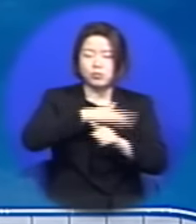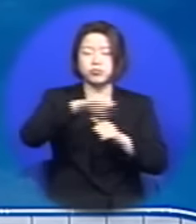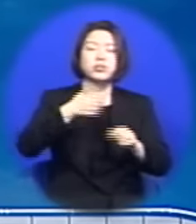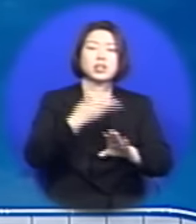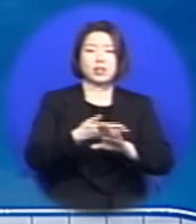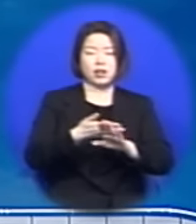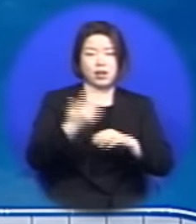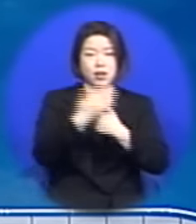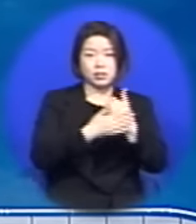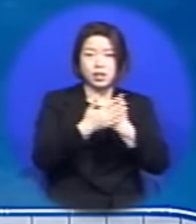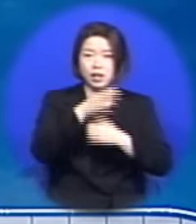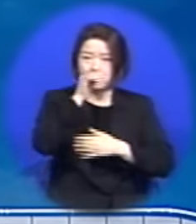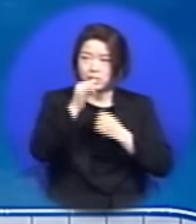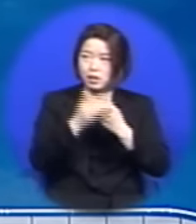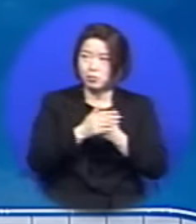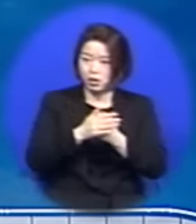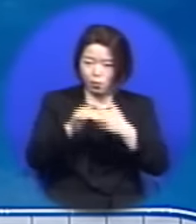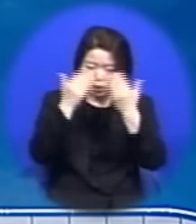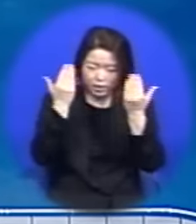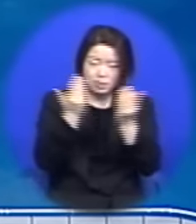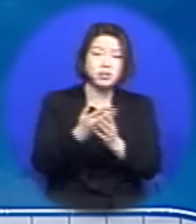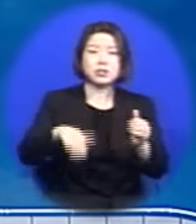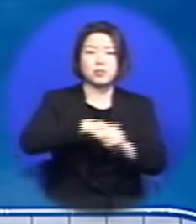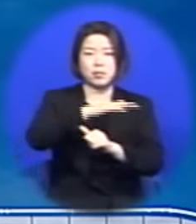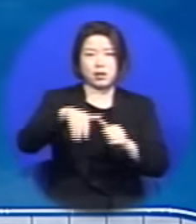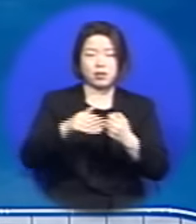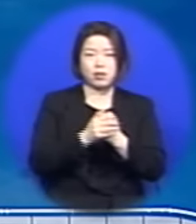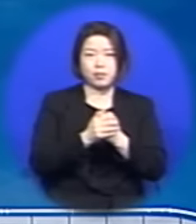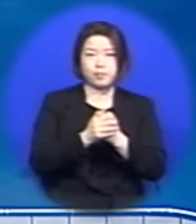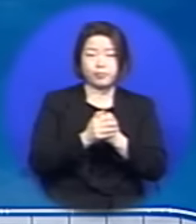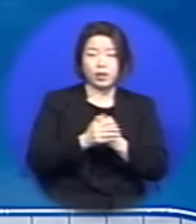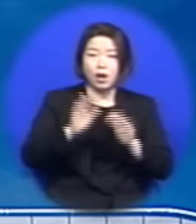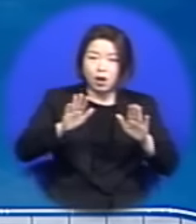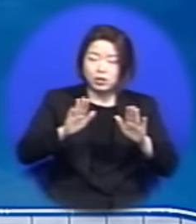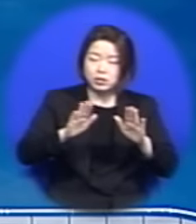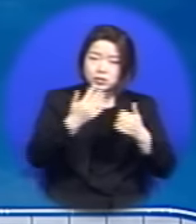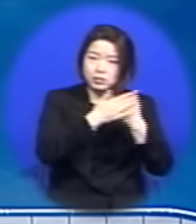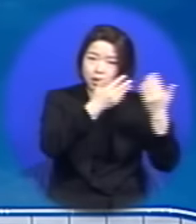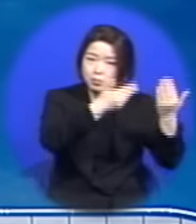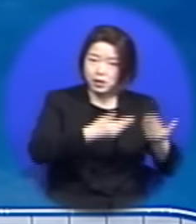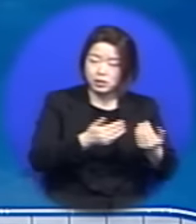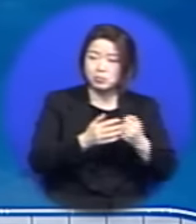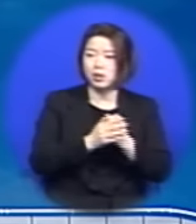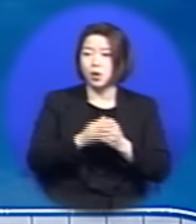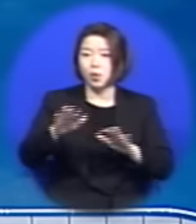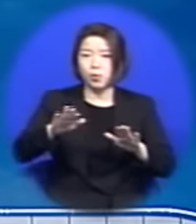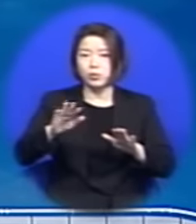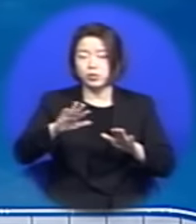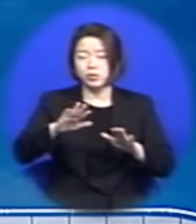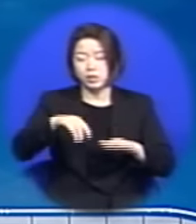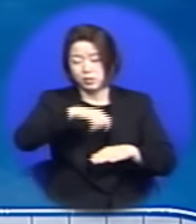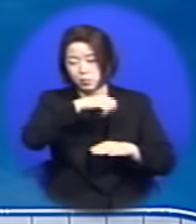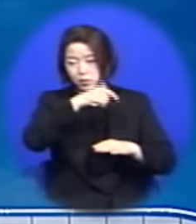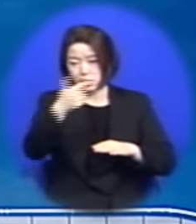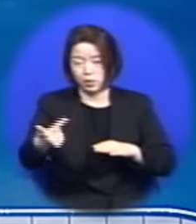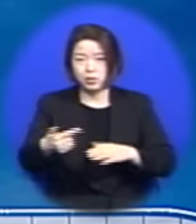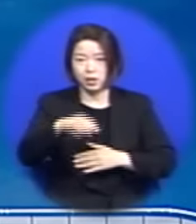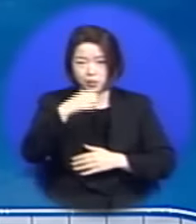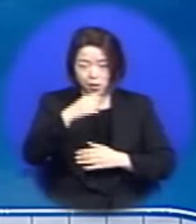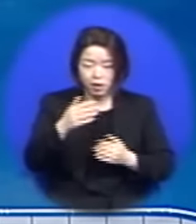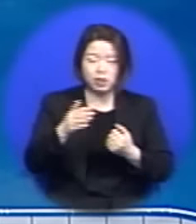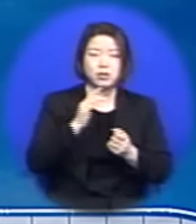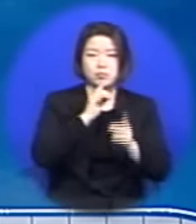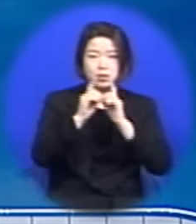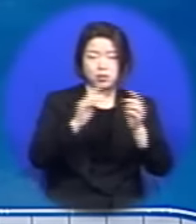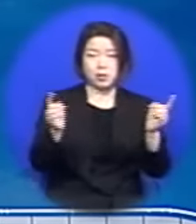봐요 우리가 주일 예배 때 은혜 받으면요 당장 오늘 저녁 집에서 대화가 달라지고 내일 직장 갔을 때